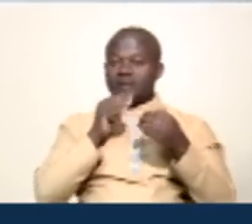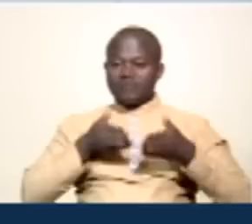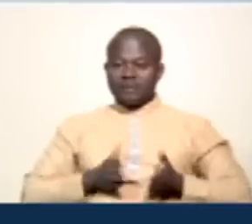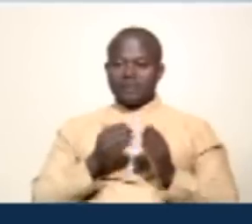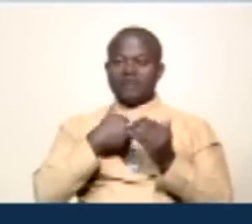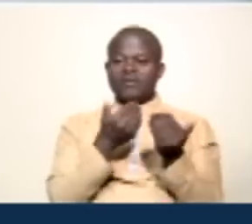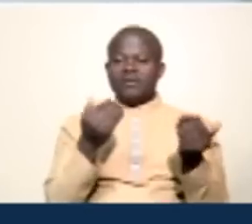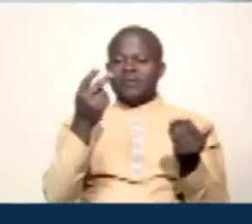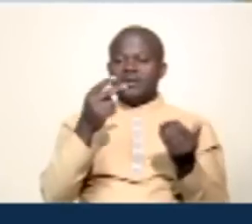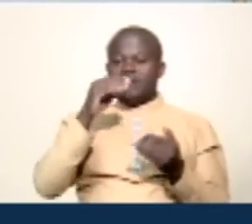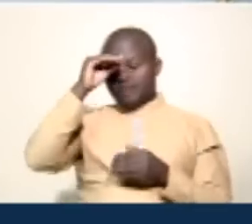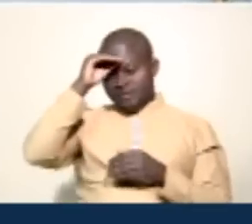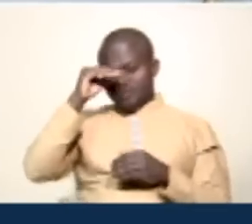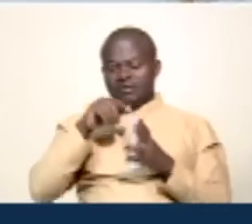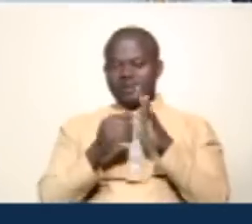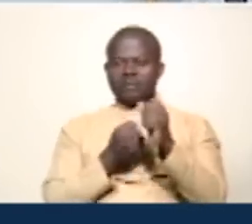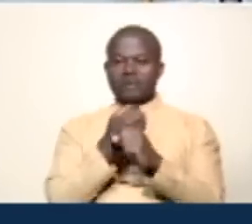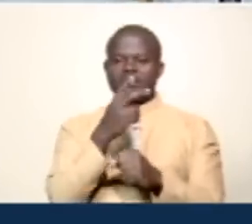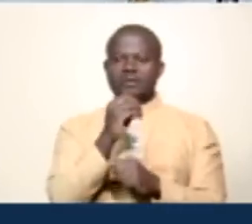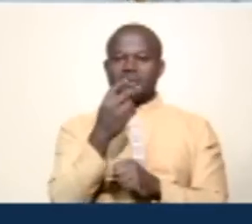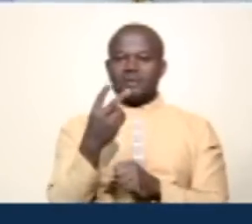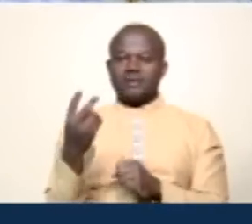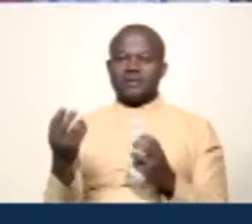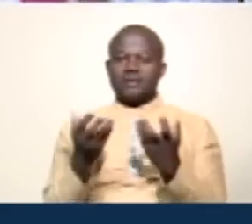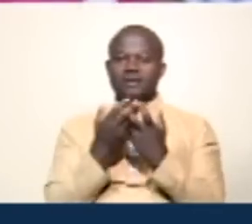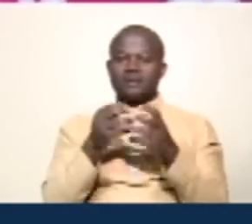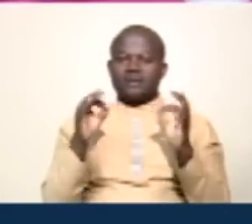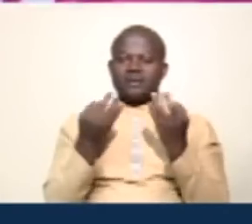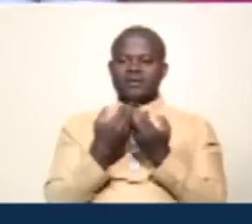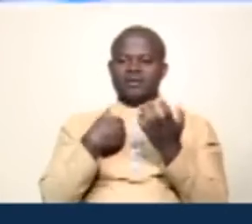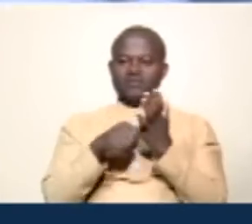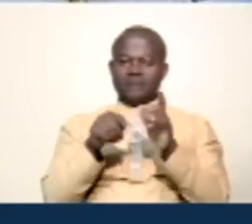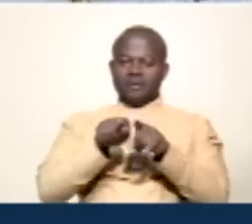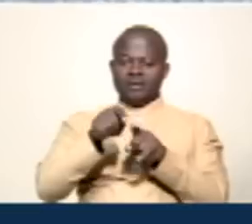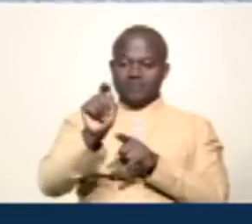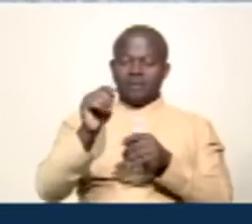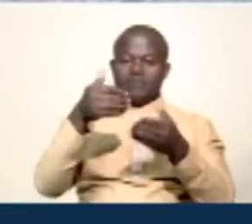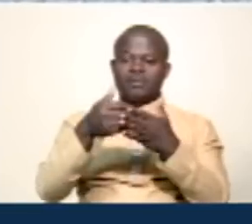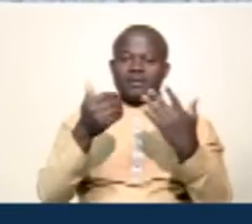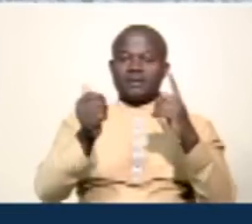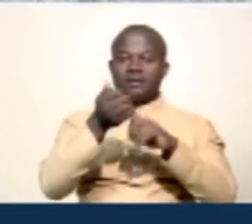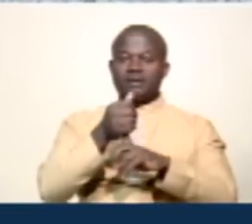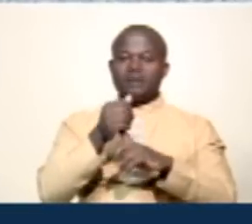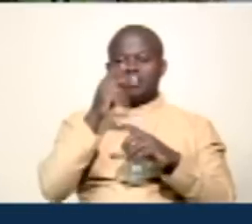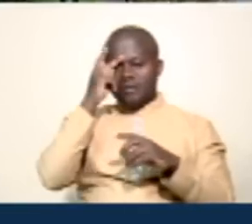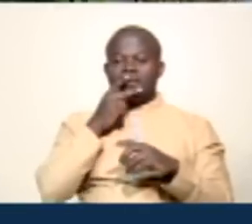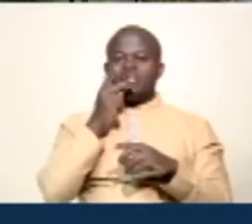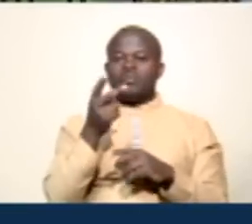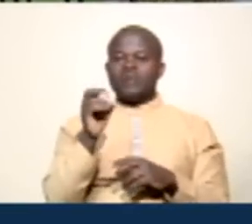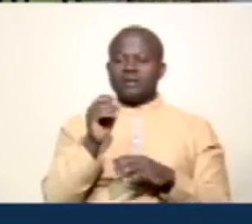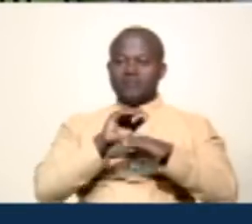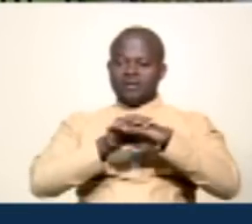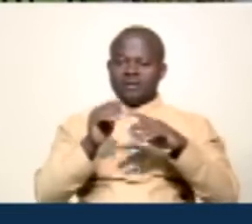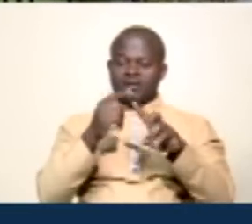babiri b'abahungu guhera muri 2020 yahisemo guhuza imiryango ifite bene ibibazo ubu ageze ku babyeyi 200 yagiye ahumuriza